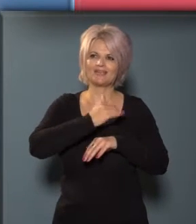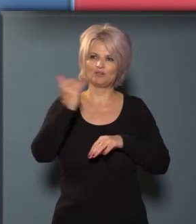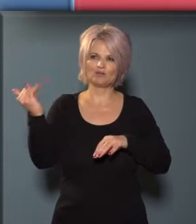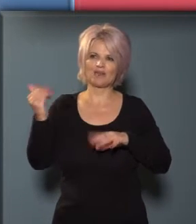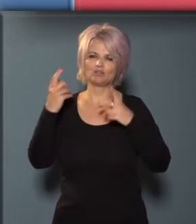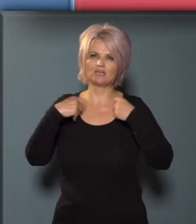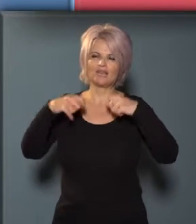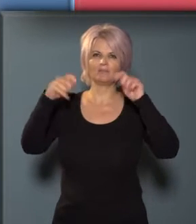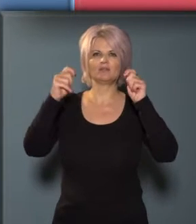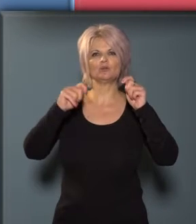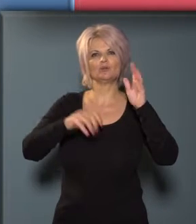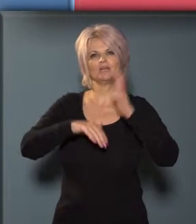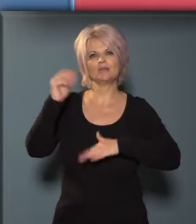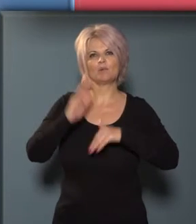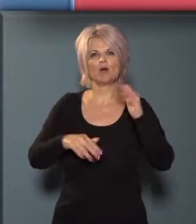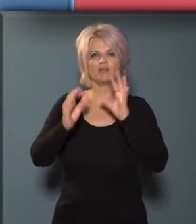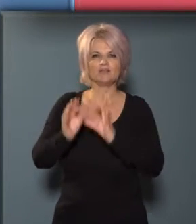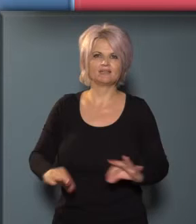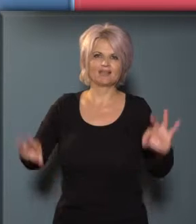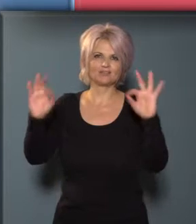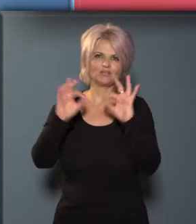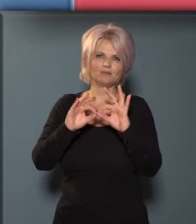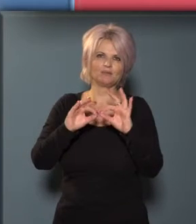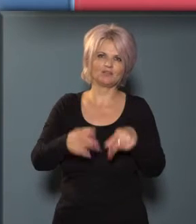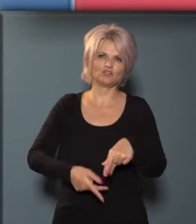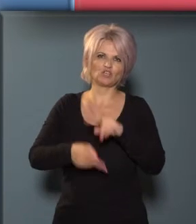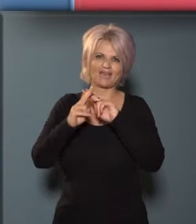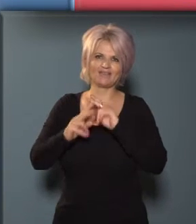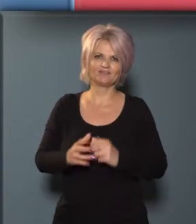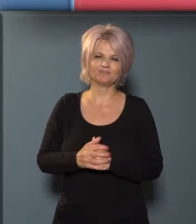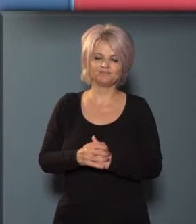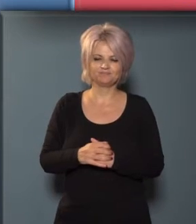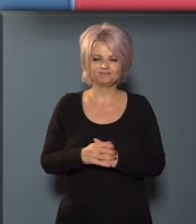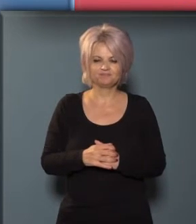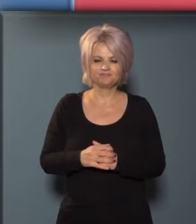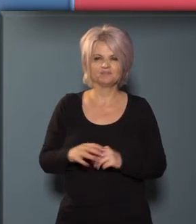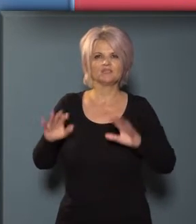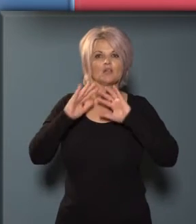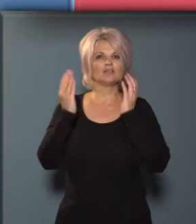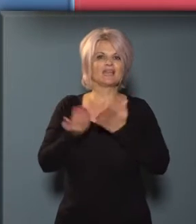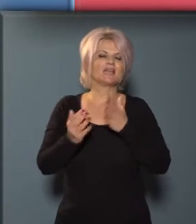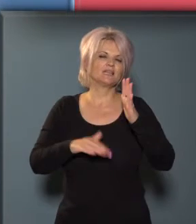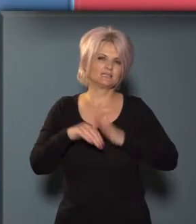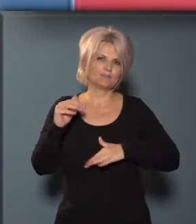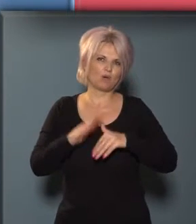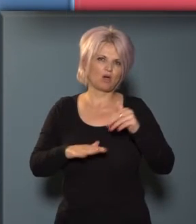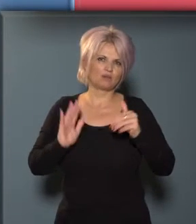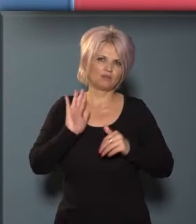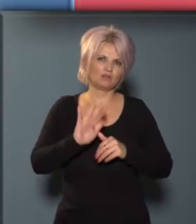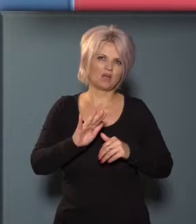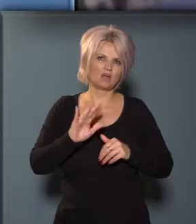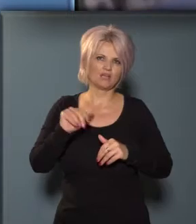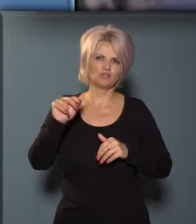az építőipar teljesítménye is az, ami segít rajtunk az egész iparágon és a